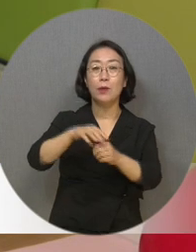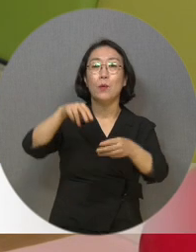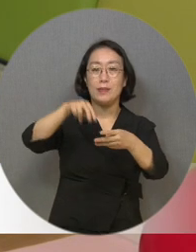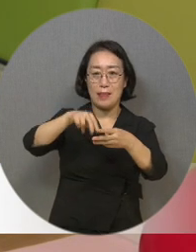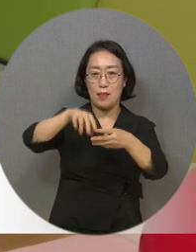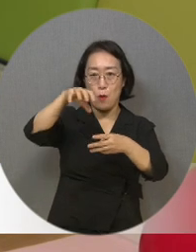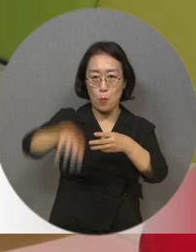아동돌봄센터를 착공했습니다.